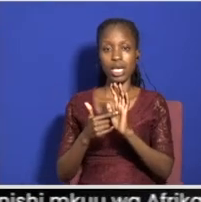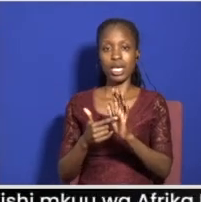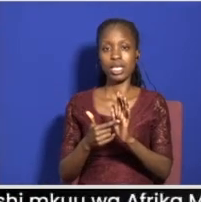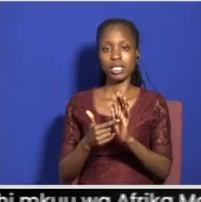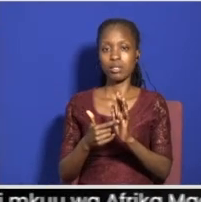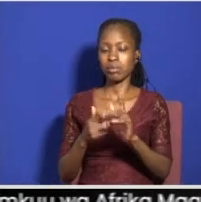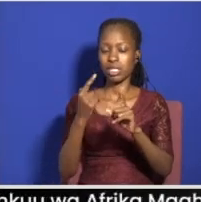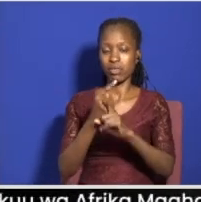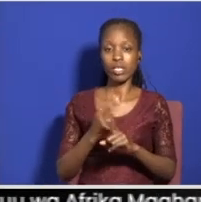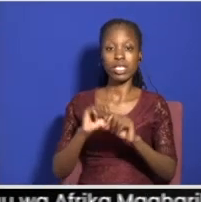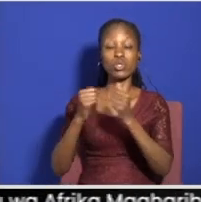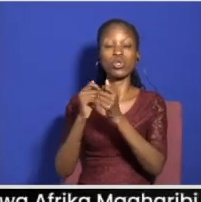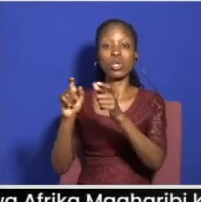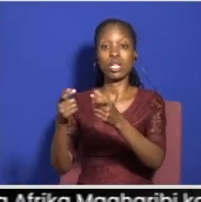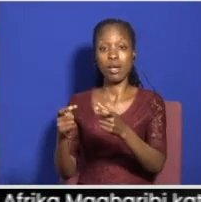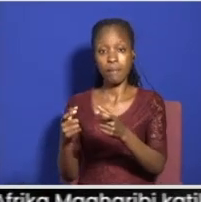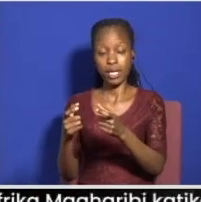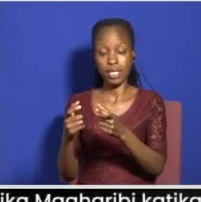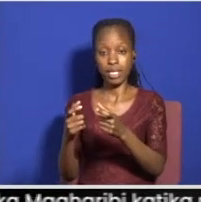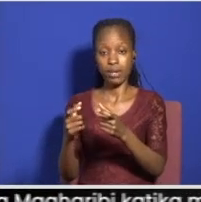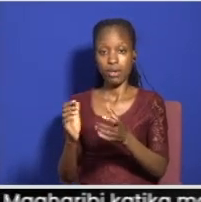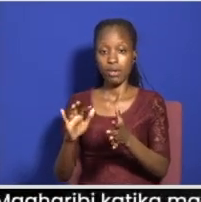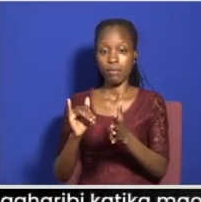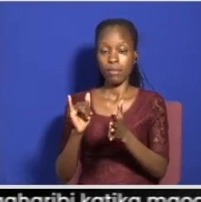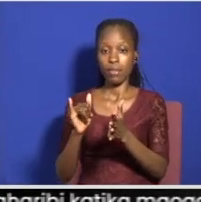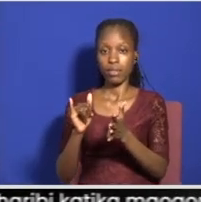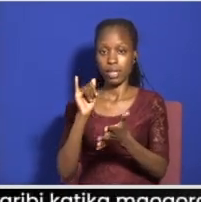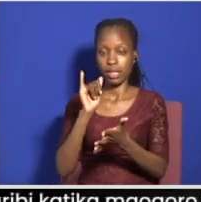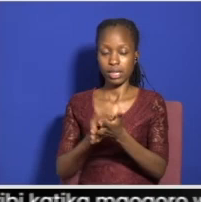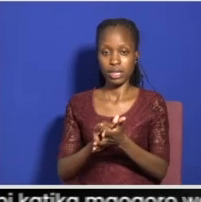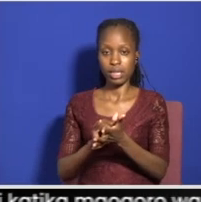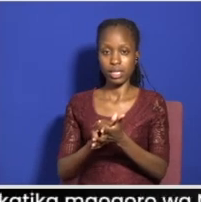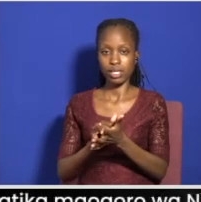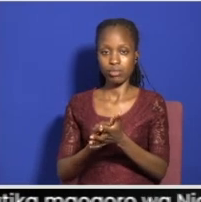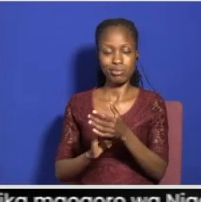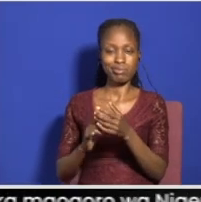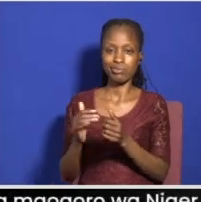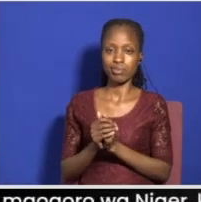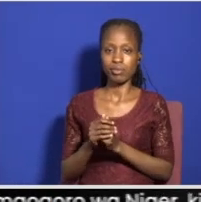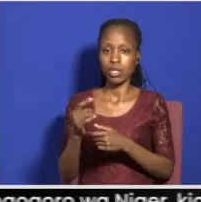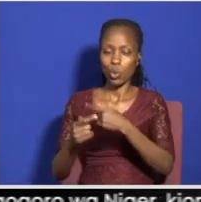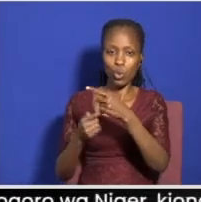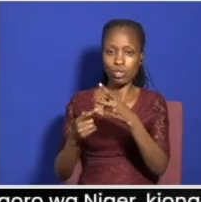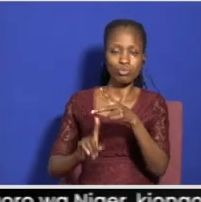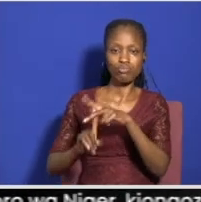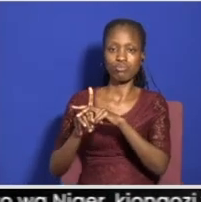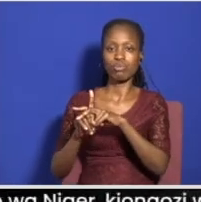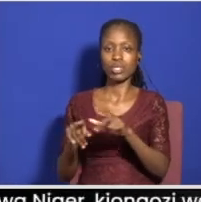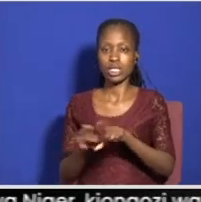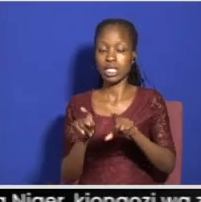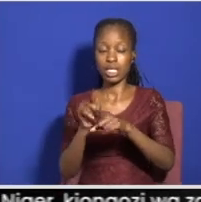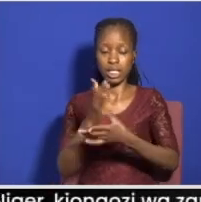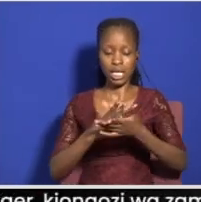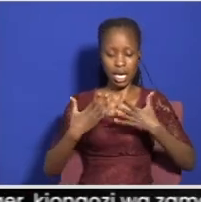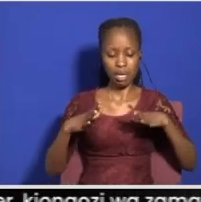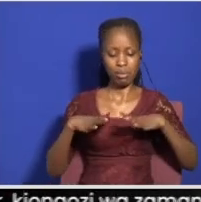mitandao tofauti ya kijamii yanayoendelea kuchapishwa kila tutasema mara kwa mara, na kuna wale ambao